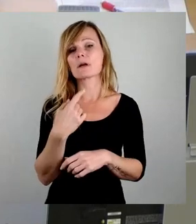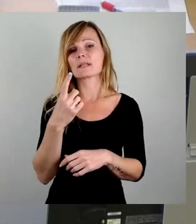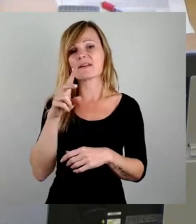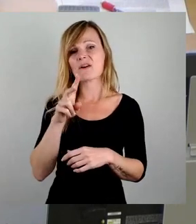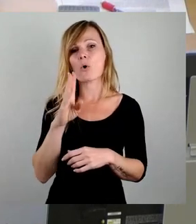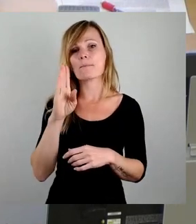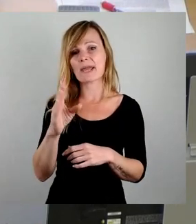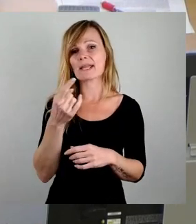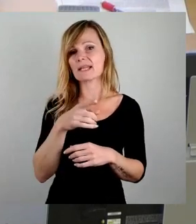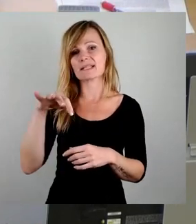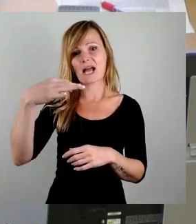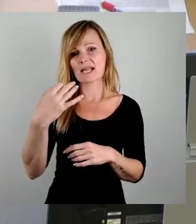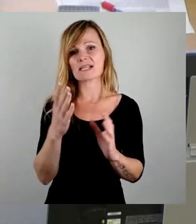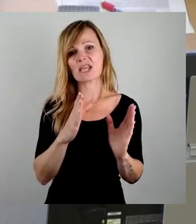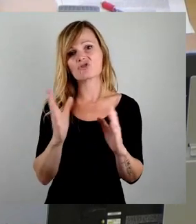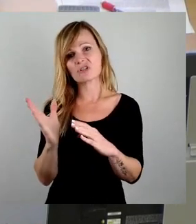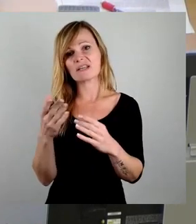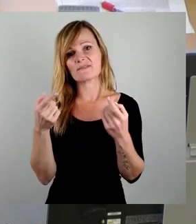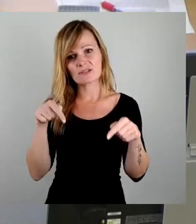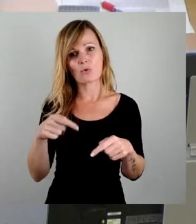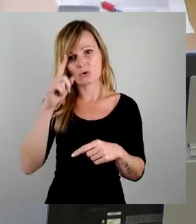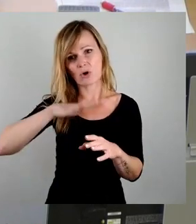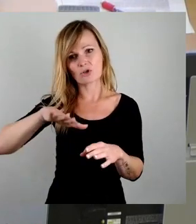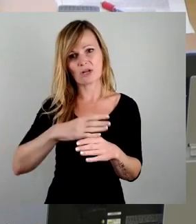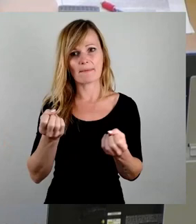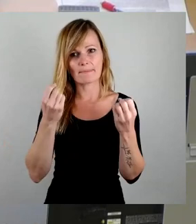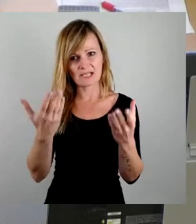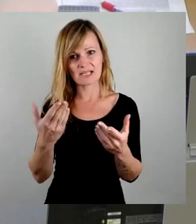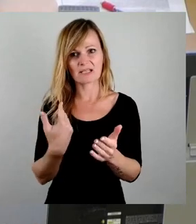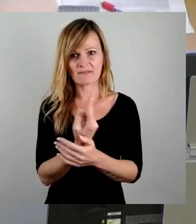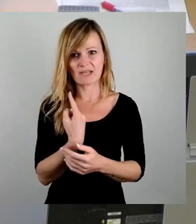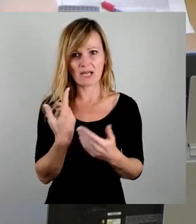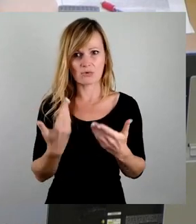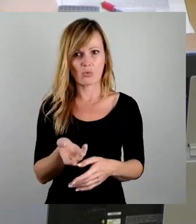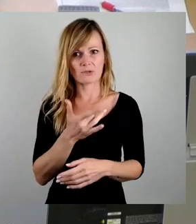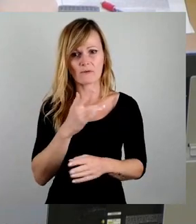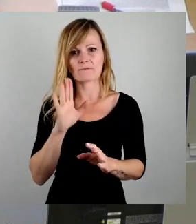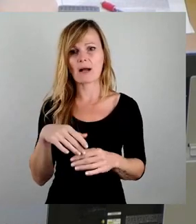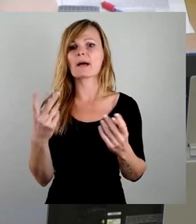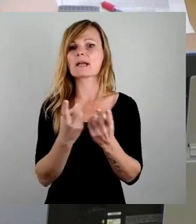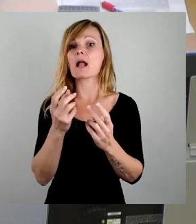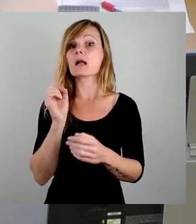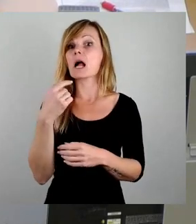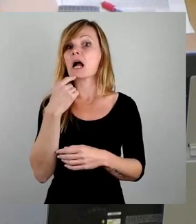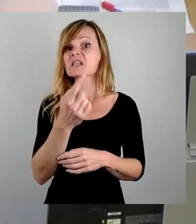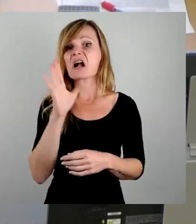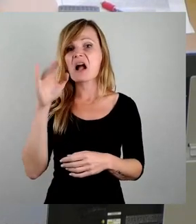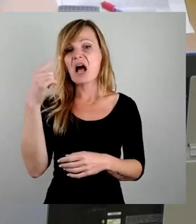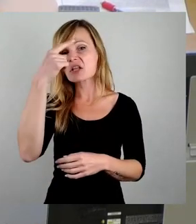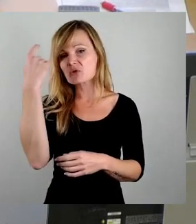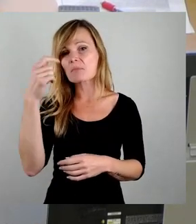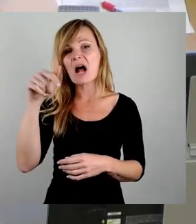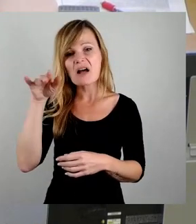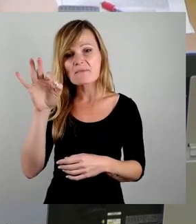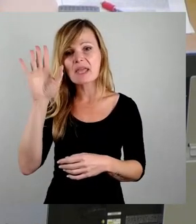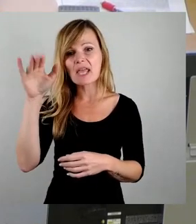Schieflage geraten in dem Land, aber das ist egal. Man kann natürlich mit sowas ablenken und sagen, die dumme AfD, stimmt doch nicht, Herr Böhm.